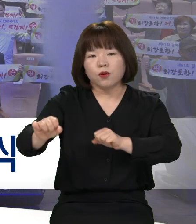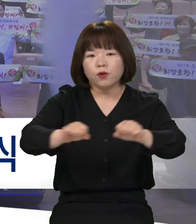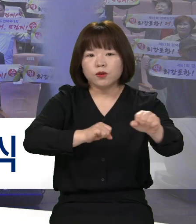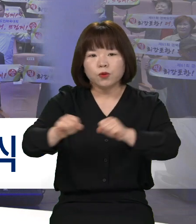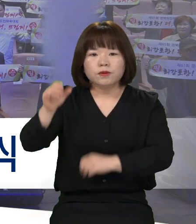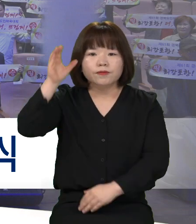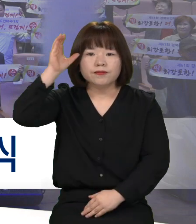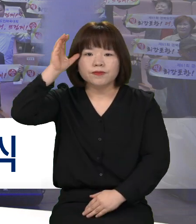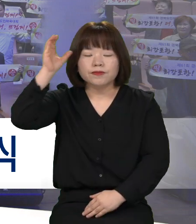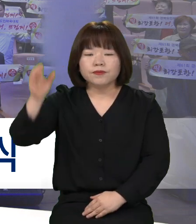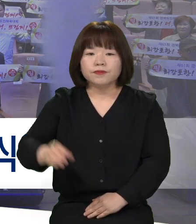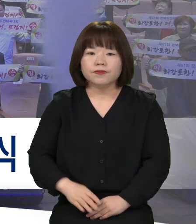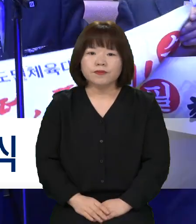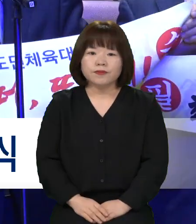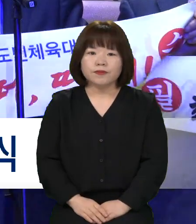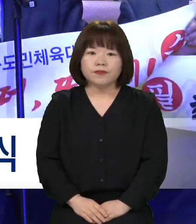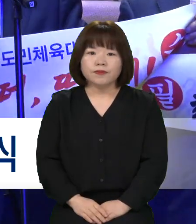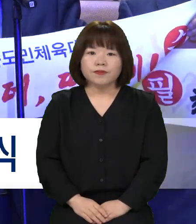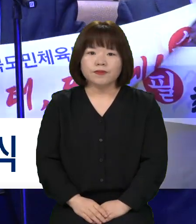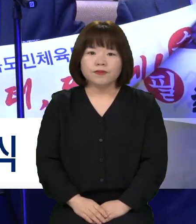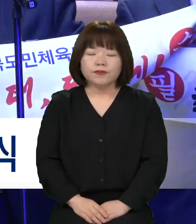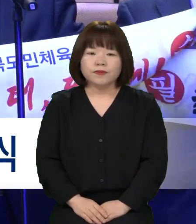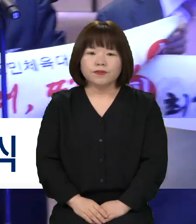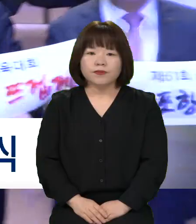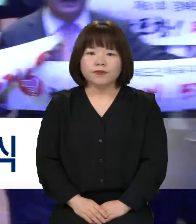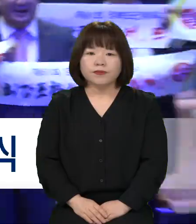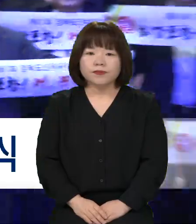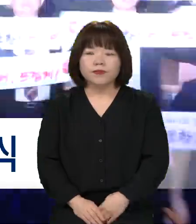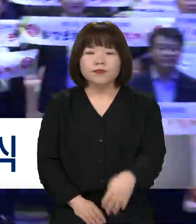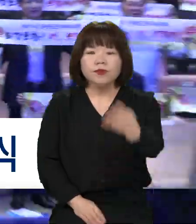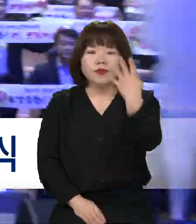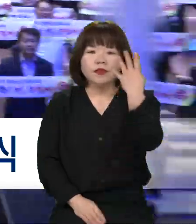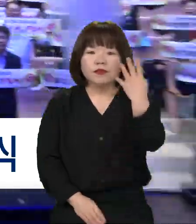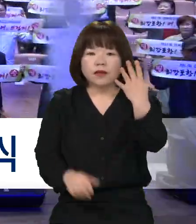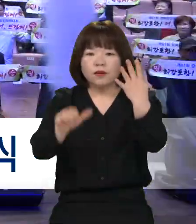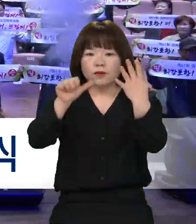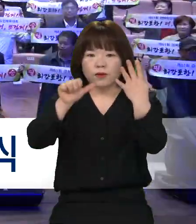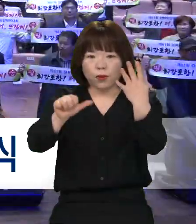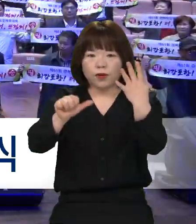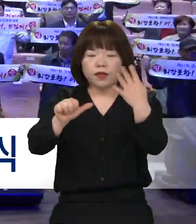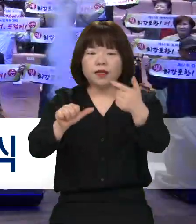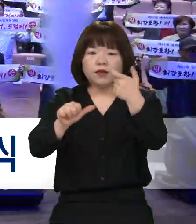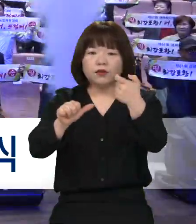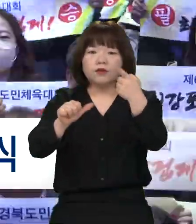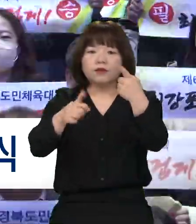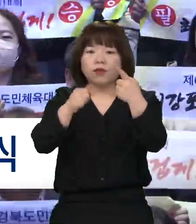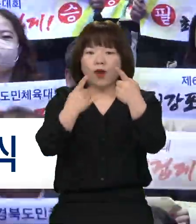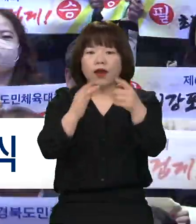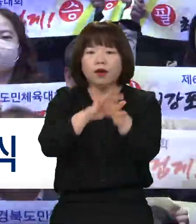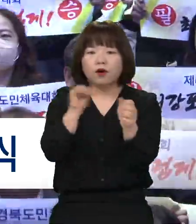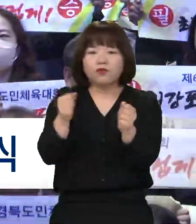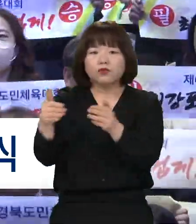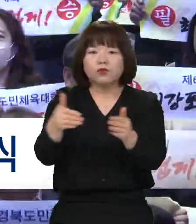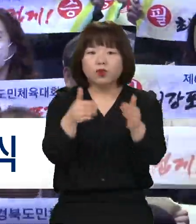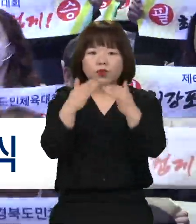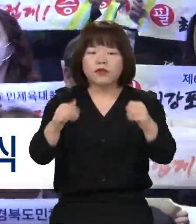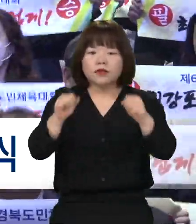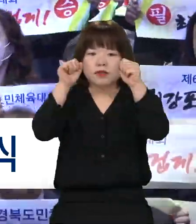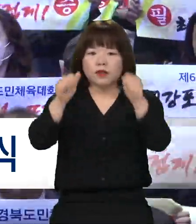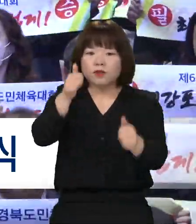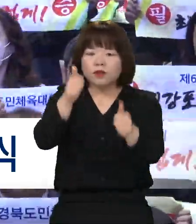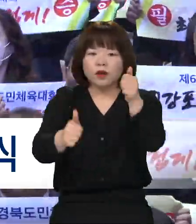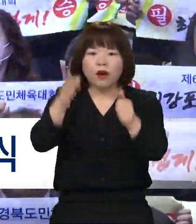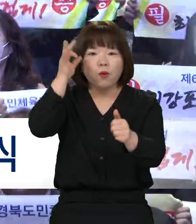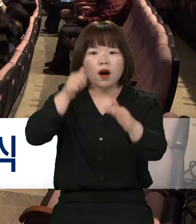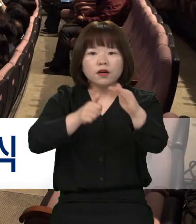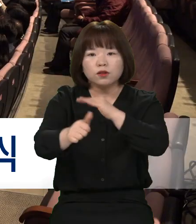선수단의 화력을 기대합니다 파이팅 포항시의 체육회와 오일 제61회 경북도민체육대회